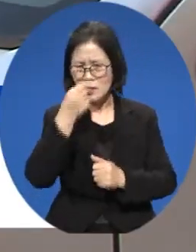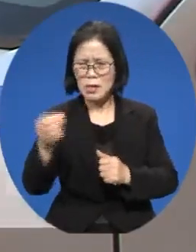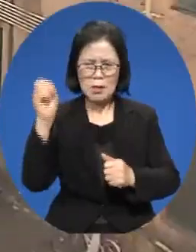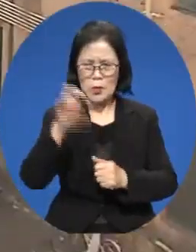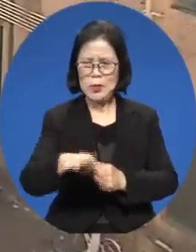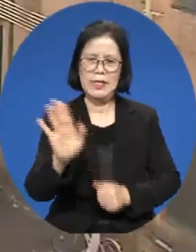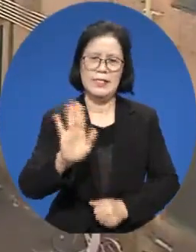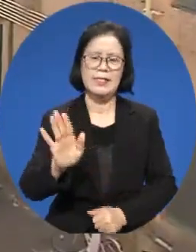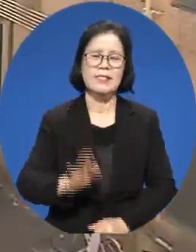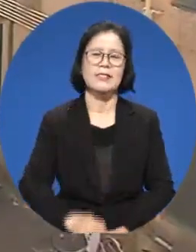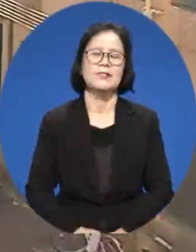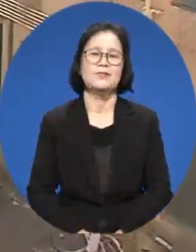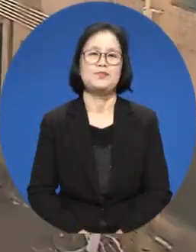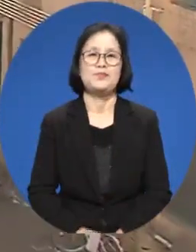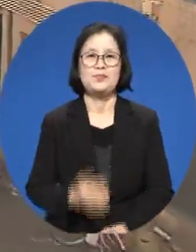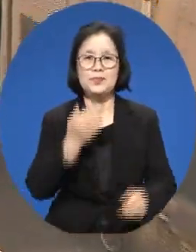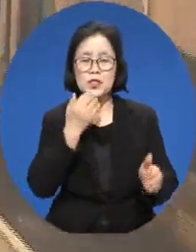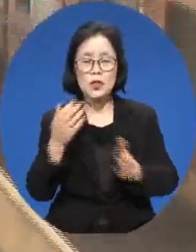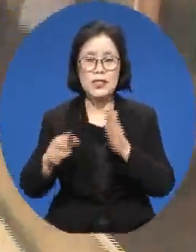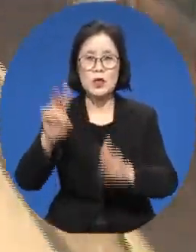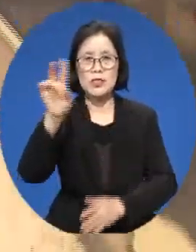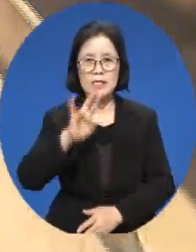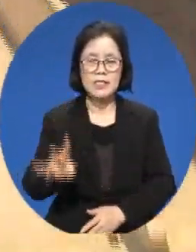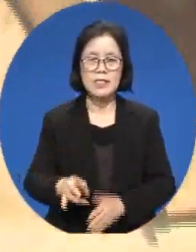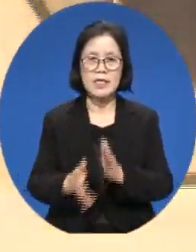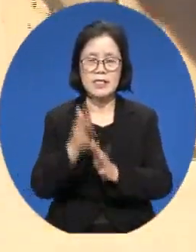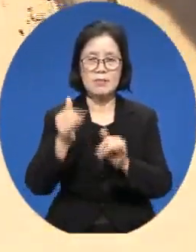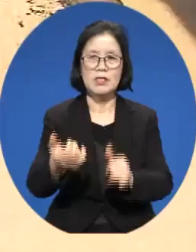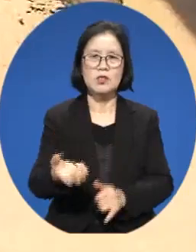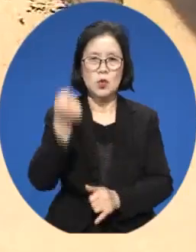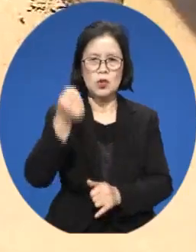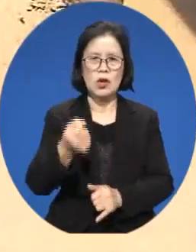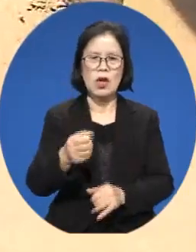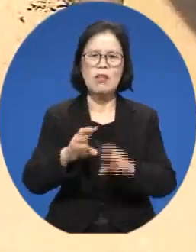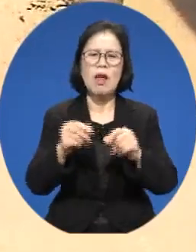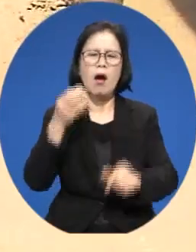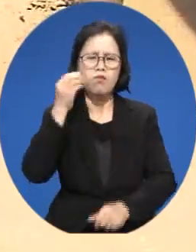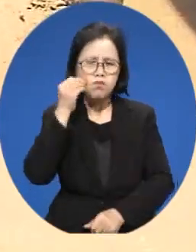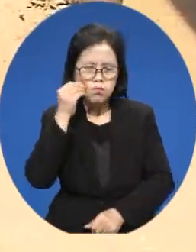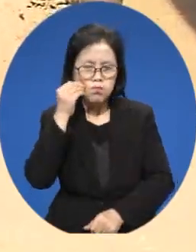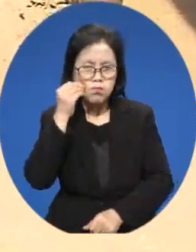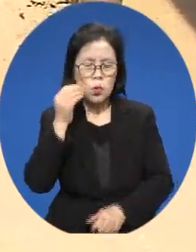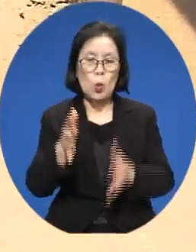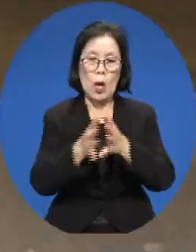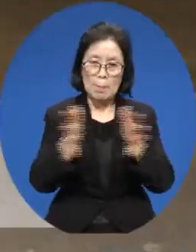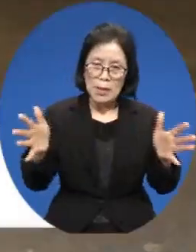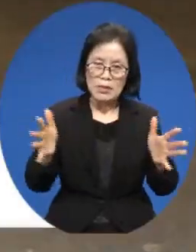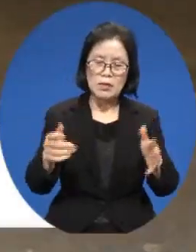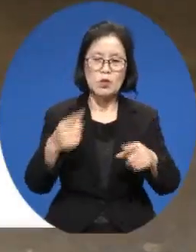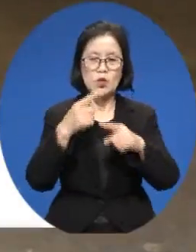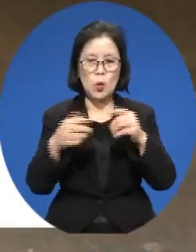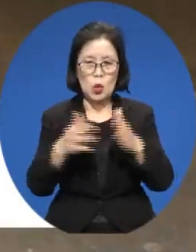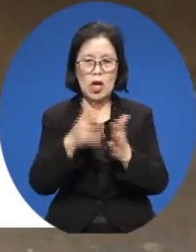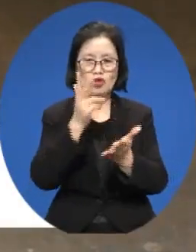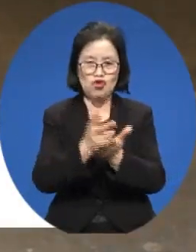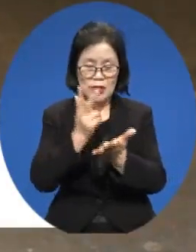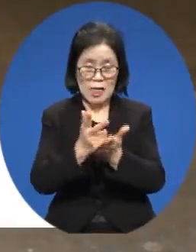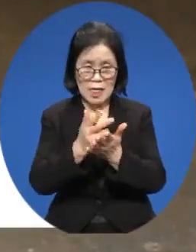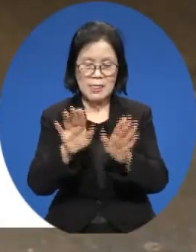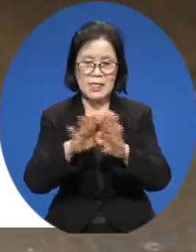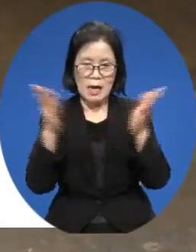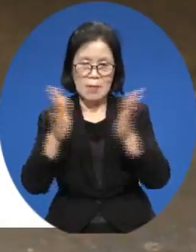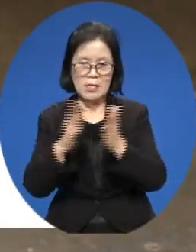번 해요 경기도 시흥 씨가 시민 소유의 쓰지 않는 빈 땅이나 아파트 교회 주차장 등을 개방해